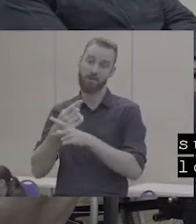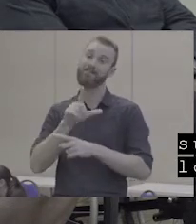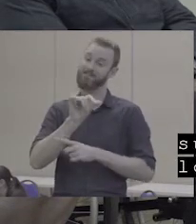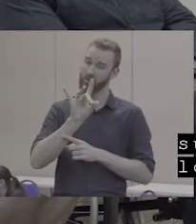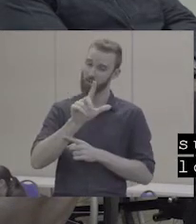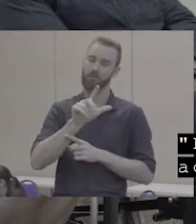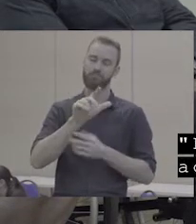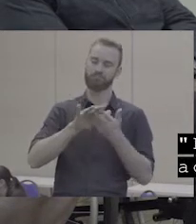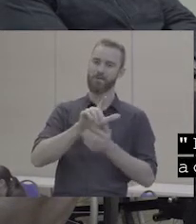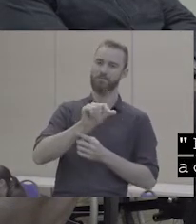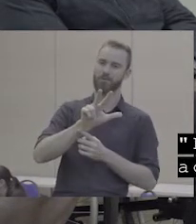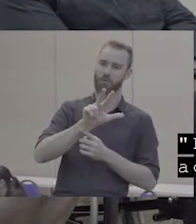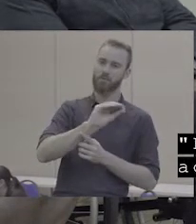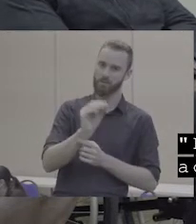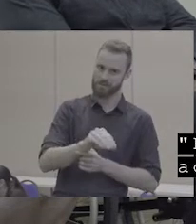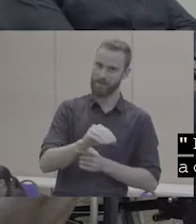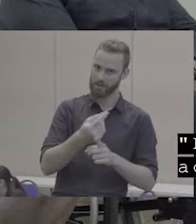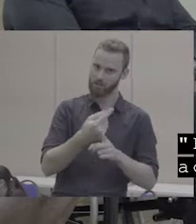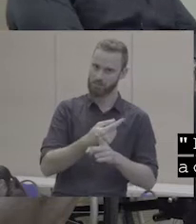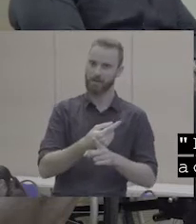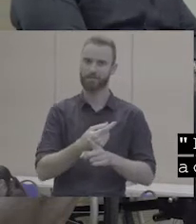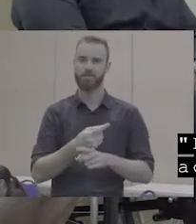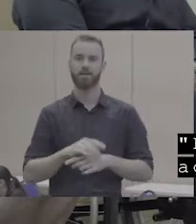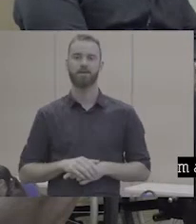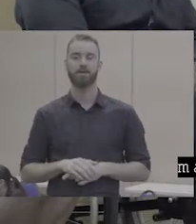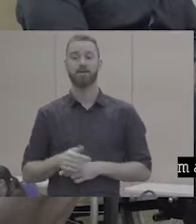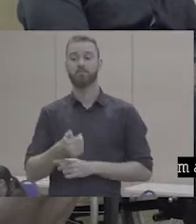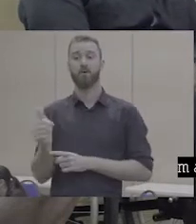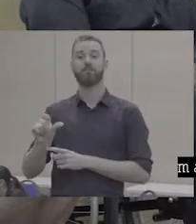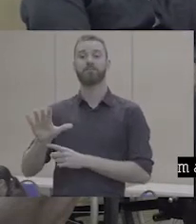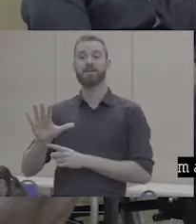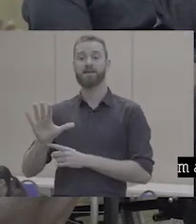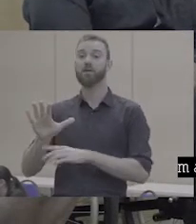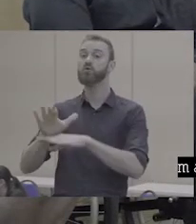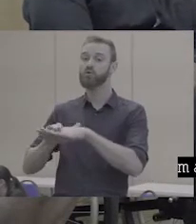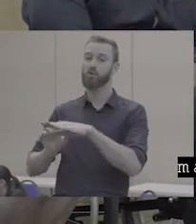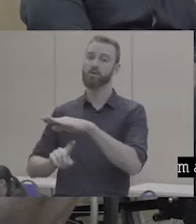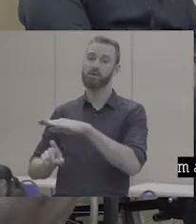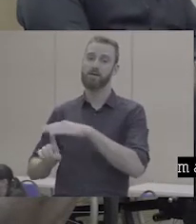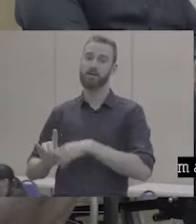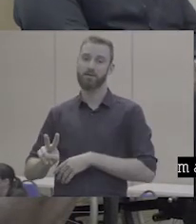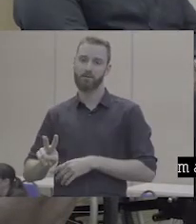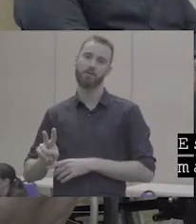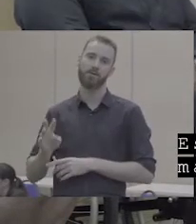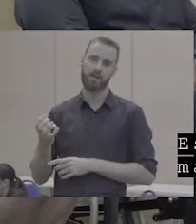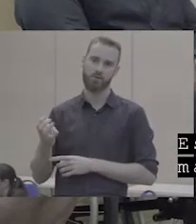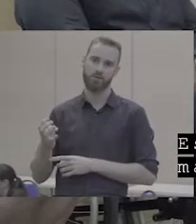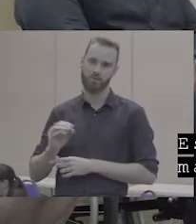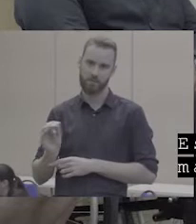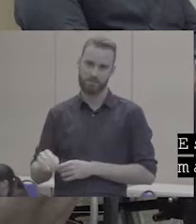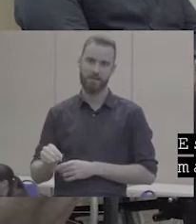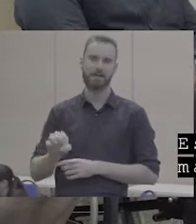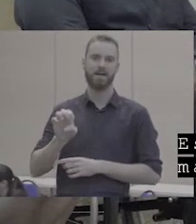des logements. Bassin du Nouveau, 25 adaptations majeures sur 182, donc 14 %